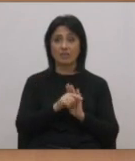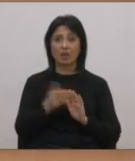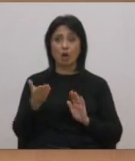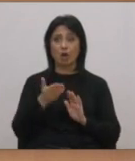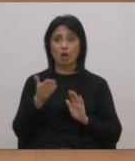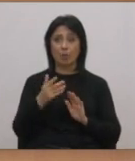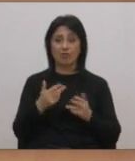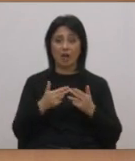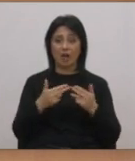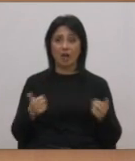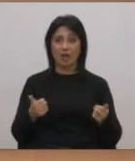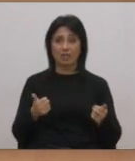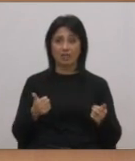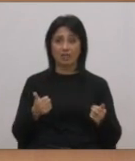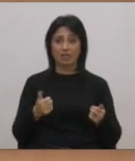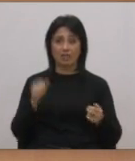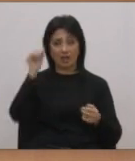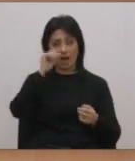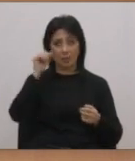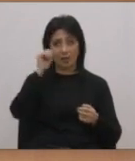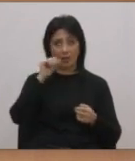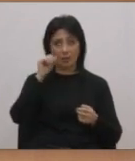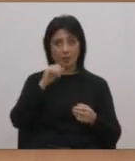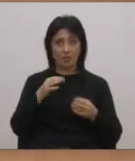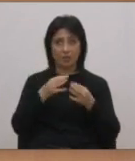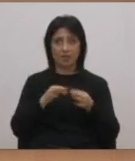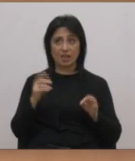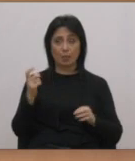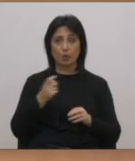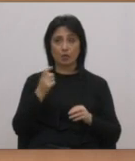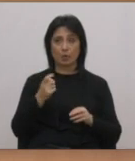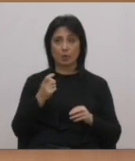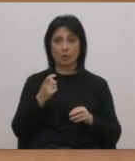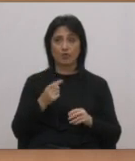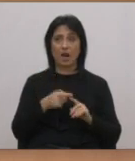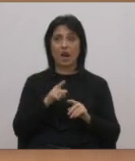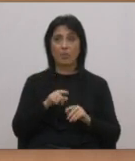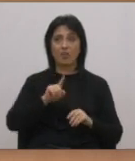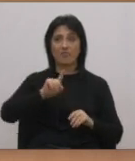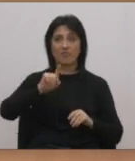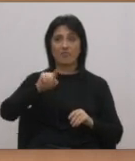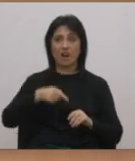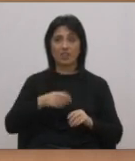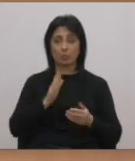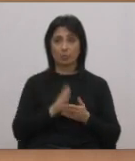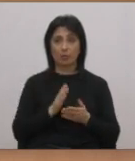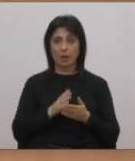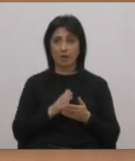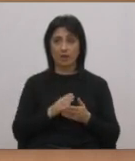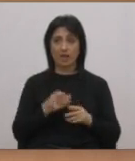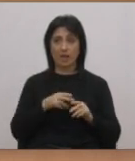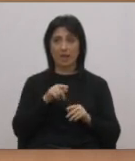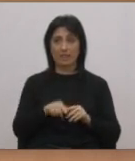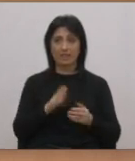რომლებაც აღიარეს აფხაზეთის დამოუკიდებლობა ამის ვალდებულება გაქვთ